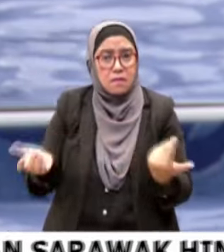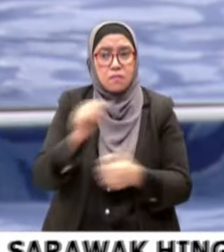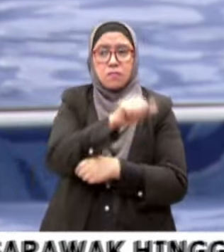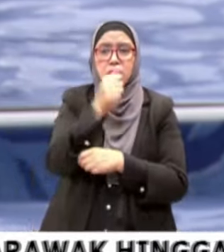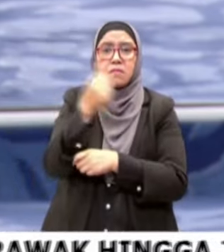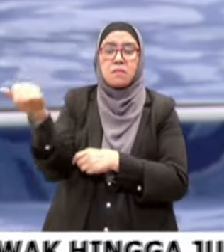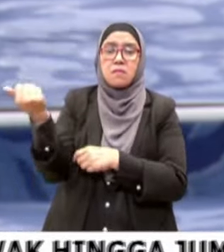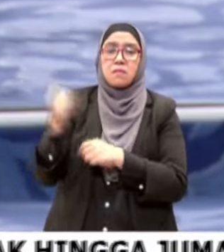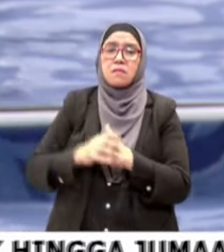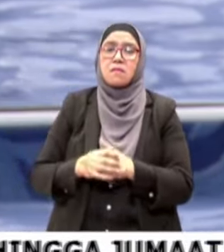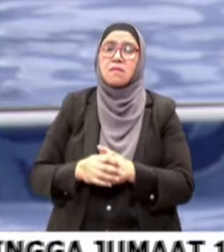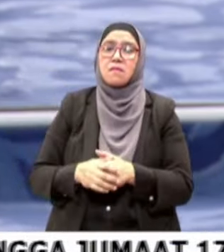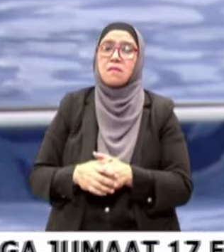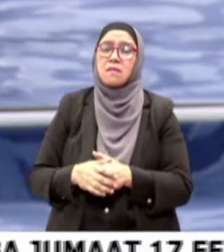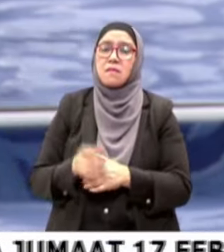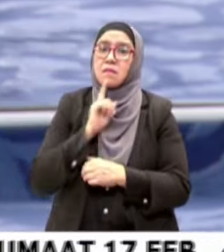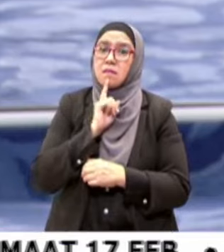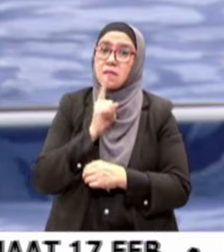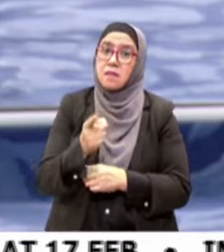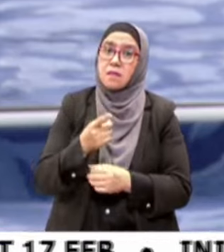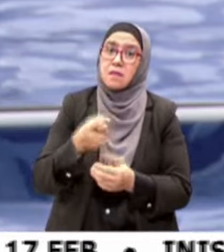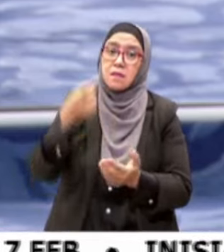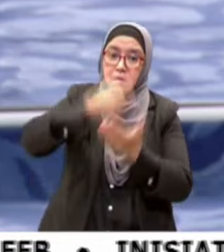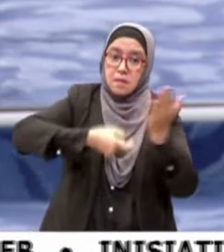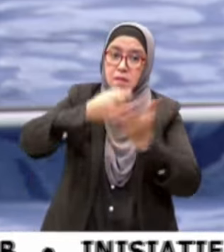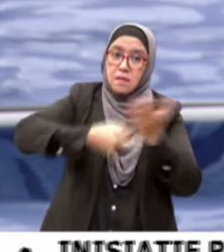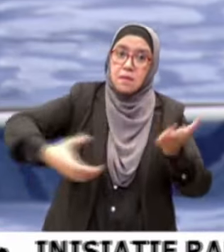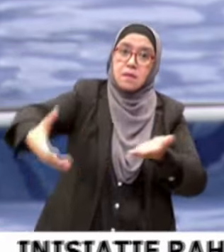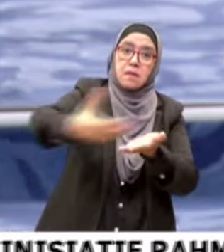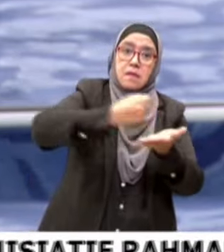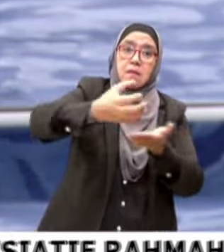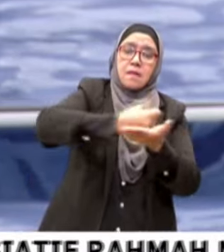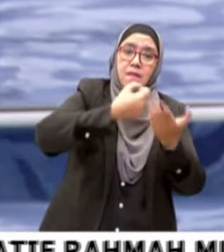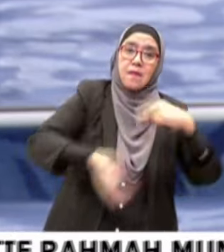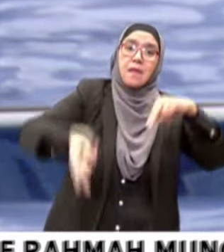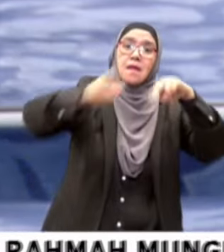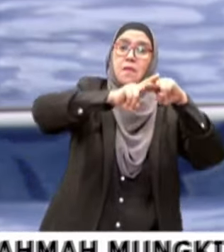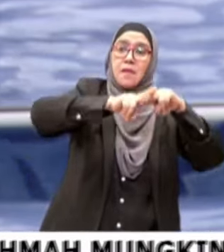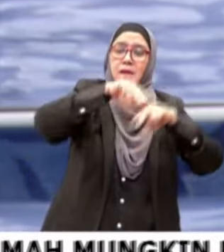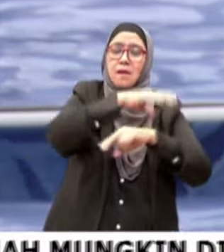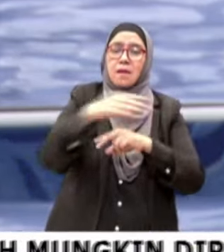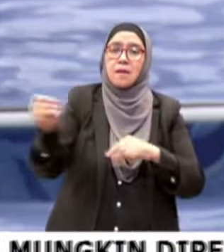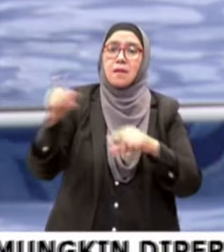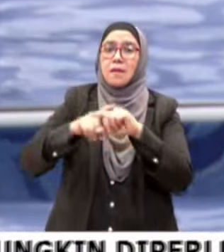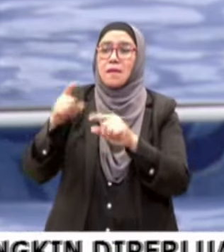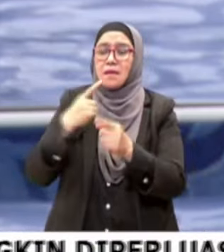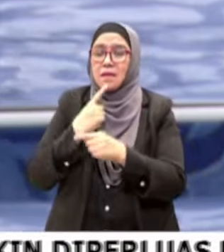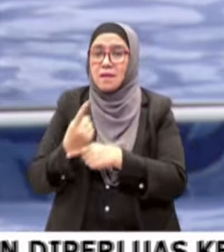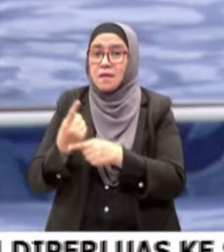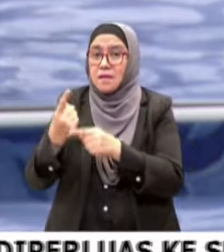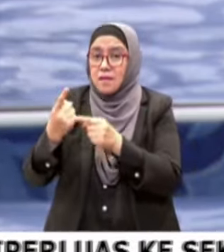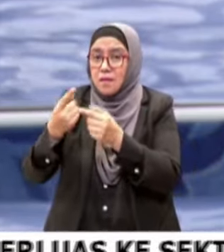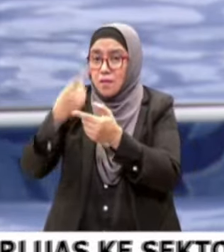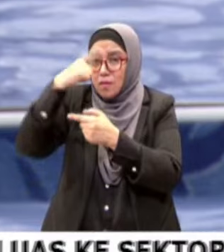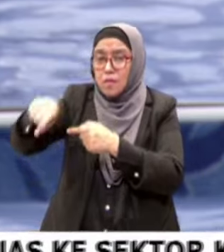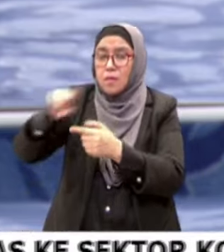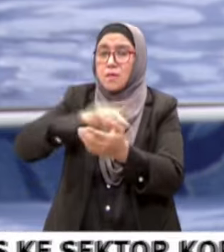memastikan asas hasil ditambah dan review ataupun public expenser